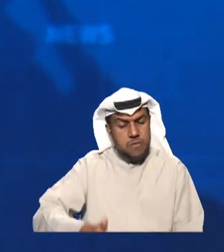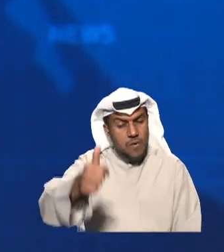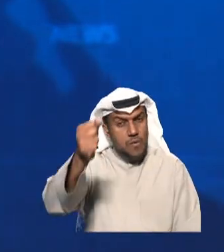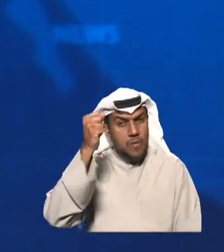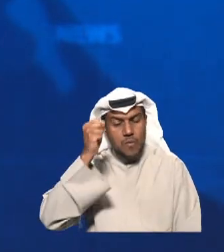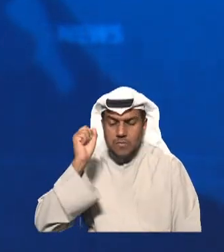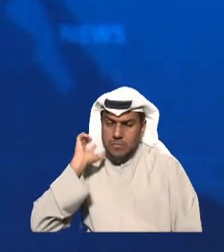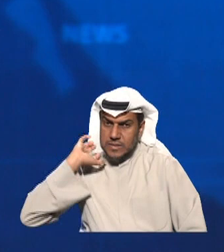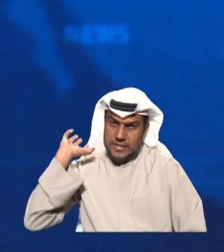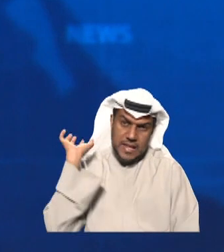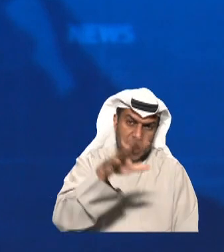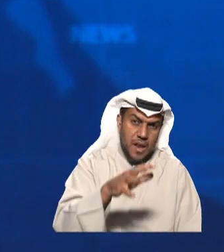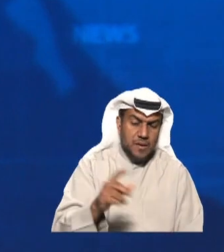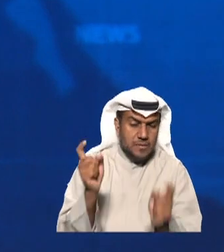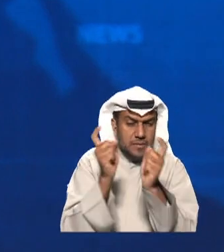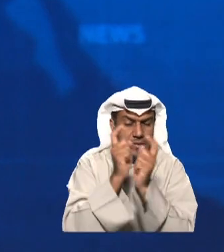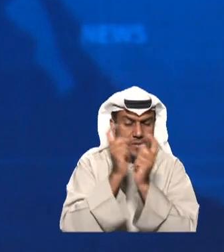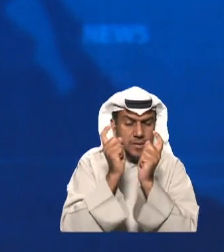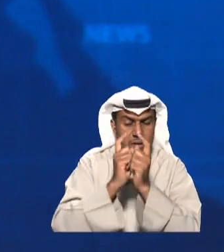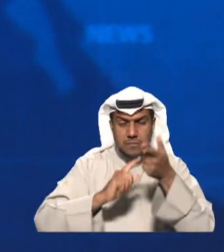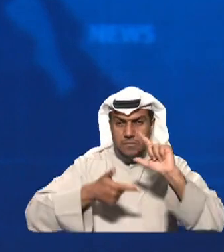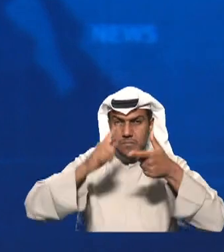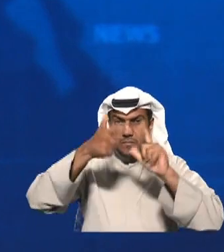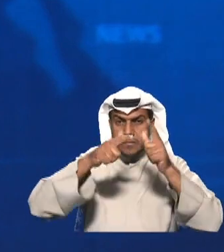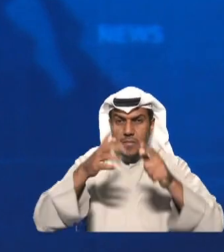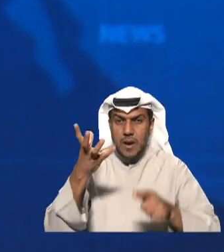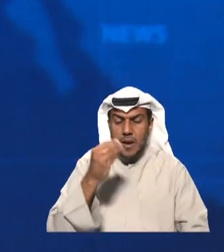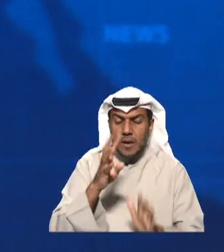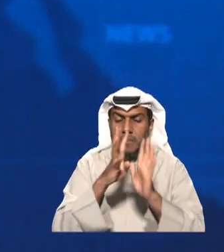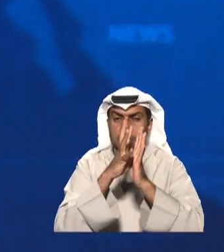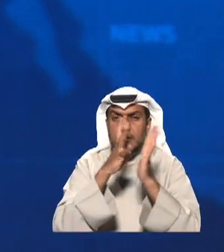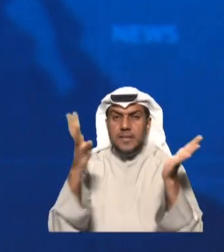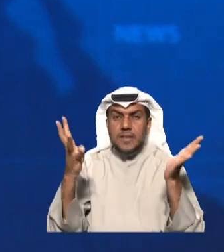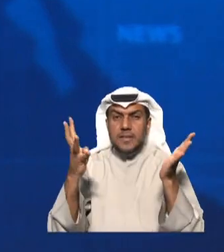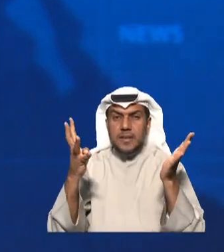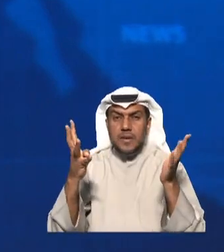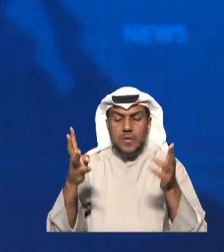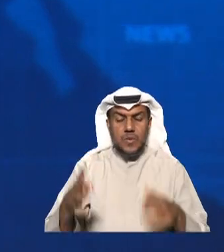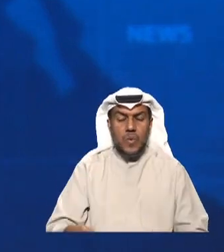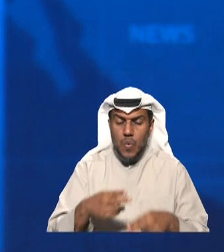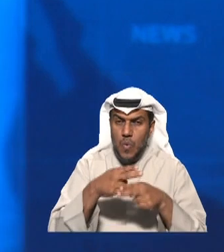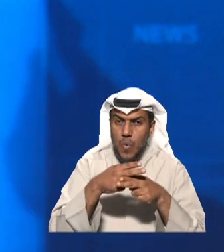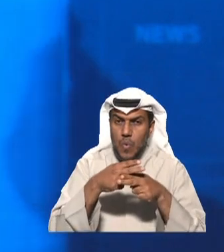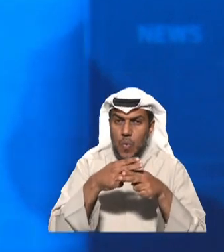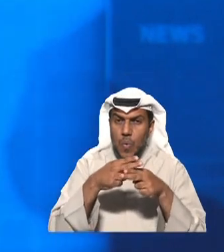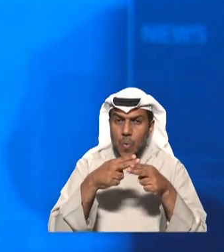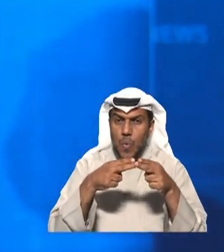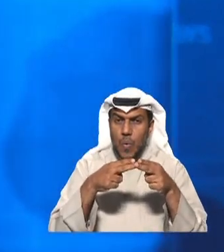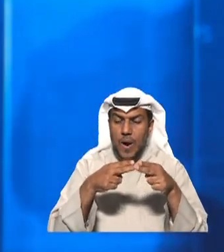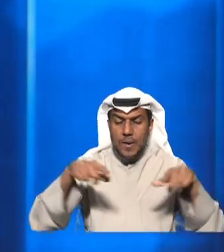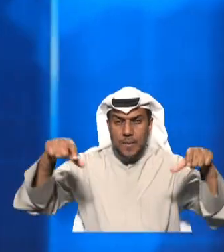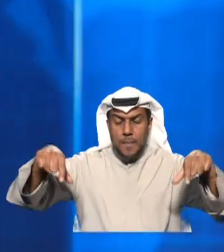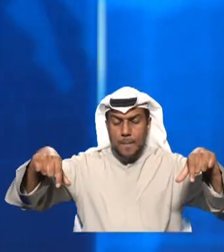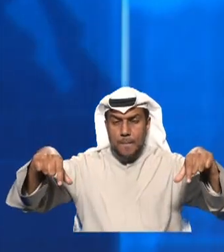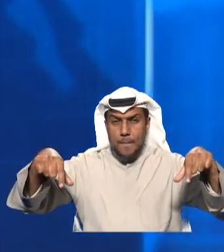منافسات الجولة الثانية من البطولة الآسيوية 19 والتي تحتضنها صالة الشيخ سعد العبدالله